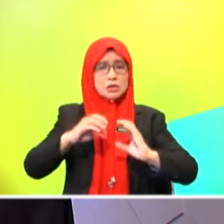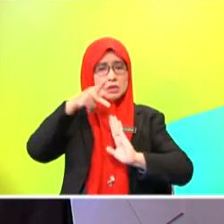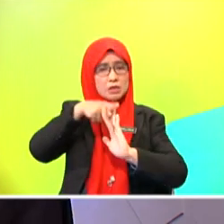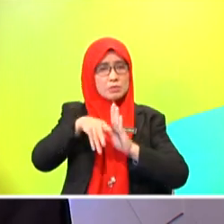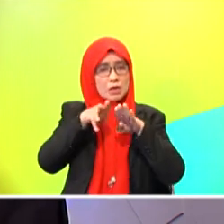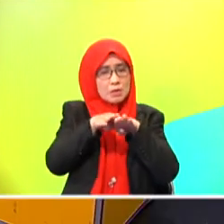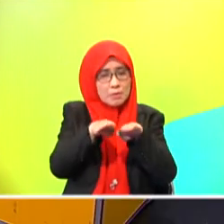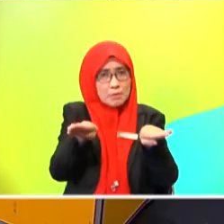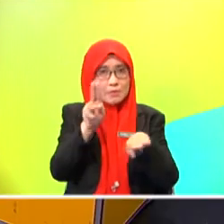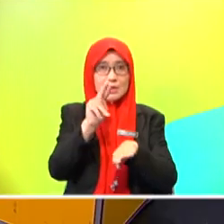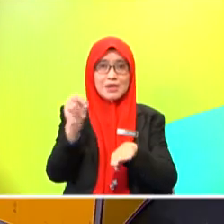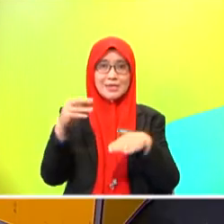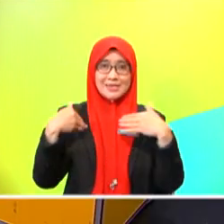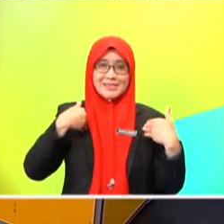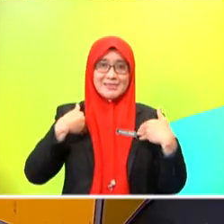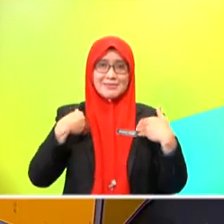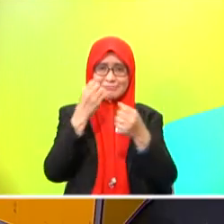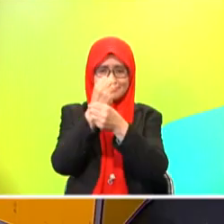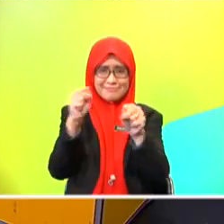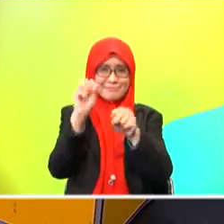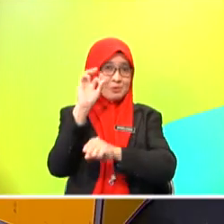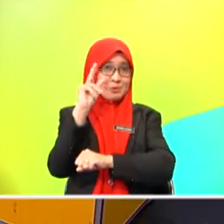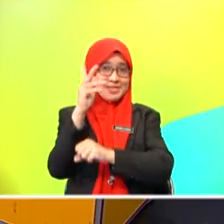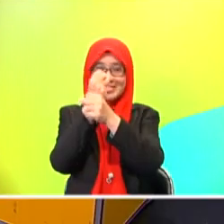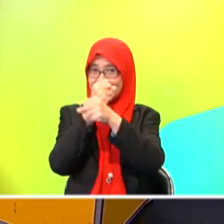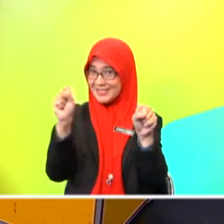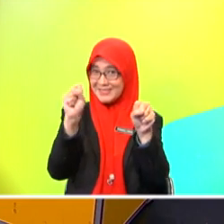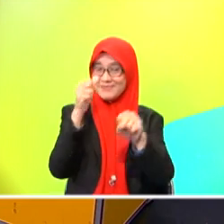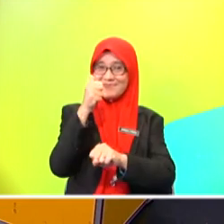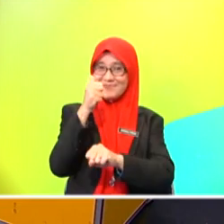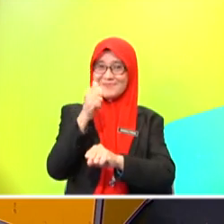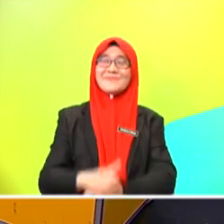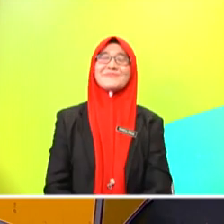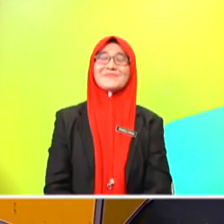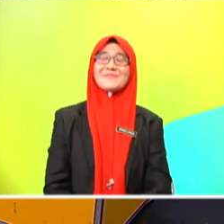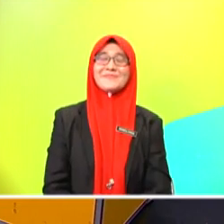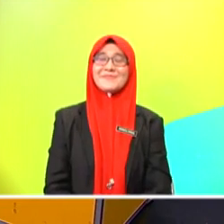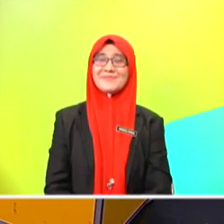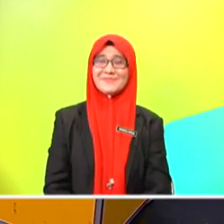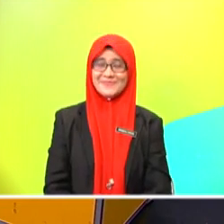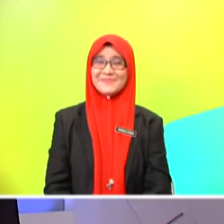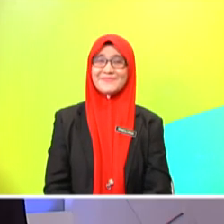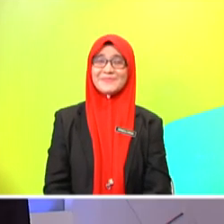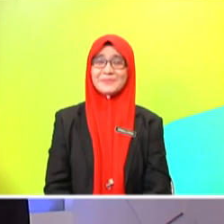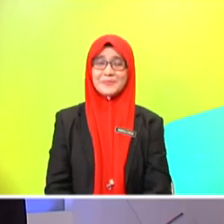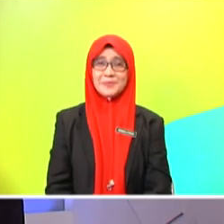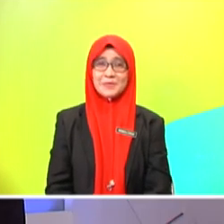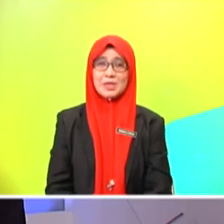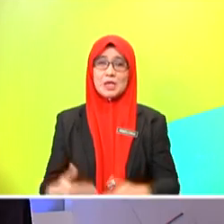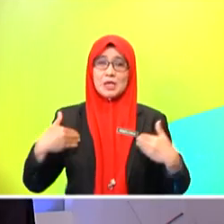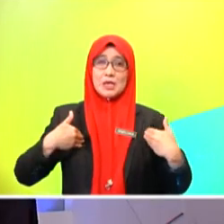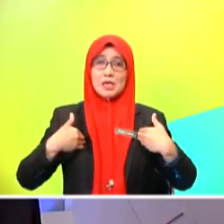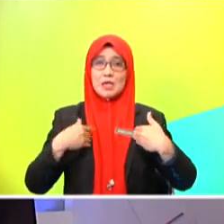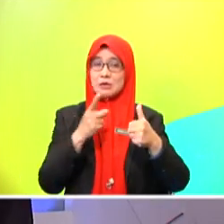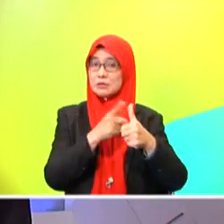tersebut. Okey, sedia? Sedia cikgu, jom kita mulakan. Okey, kalau dapat lengkapkan nanti kita akan tambah mata ganjaran lagi. Baik, dengan haiwan yang pertama. Okey,